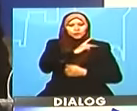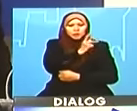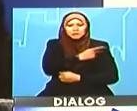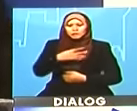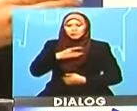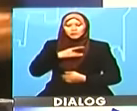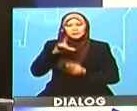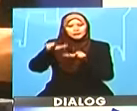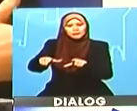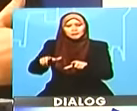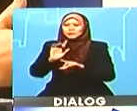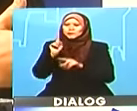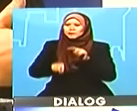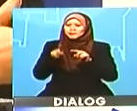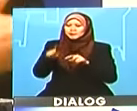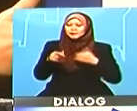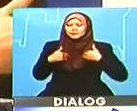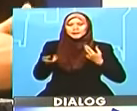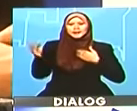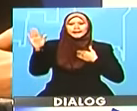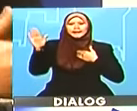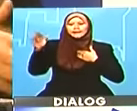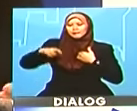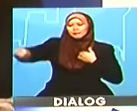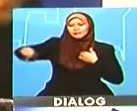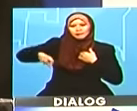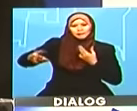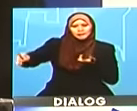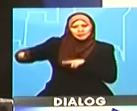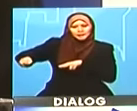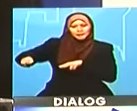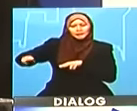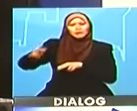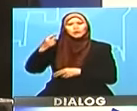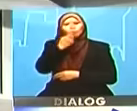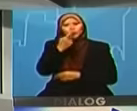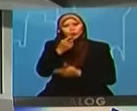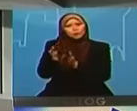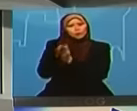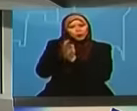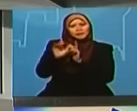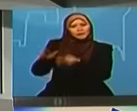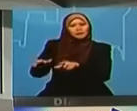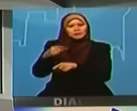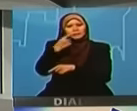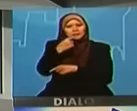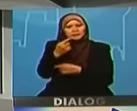suka. Okay. Mesti ada perjanjian antara kita berdua. Okay. Ini yang terjadi. Siapa yang memohon untuk meletakkan